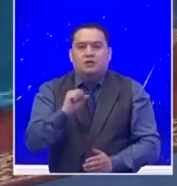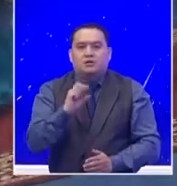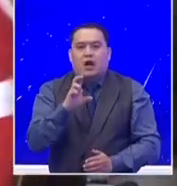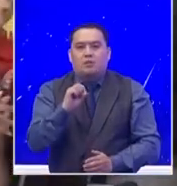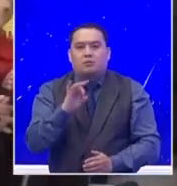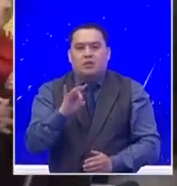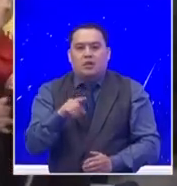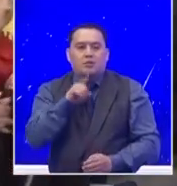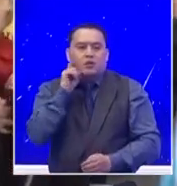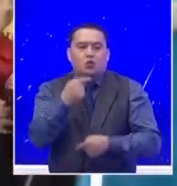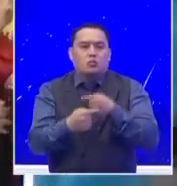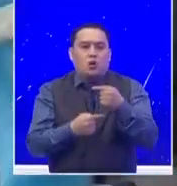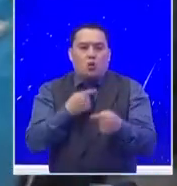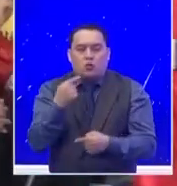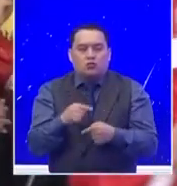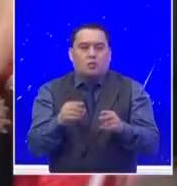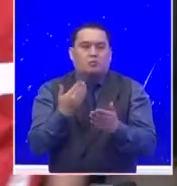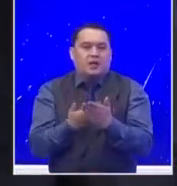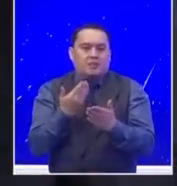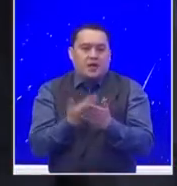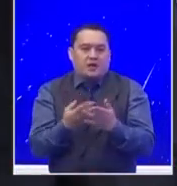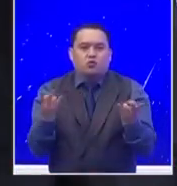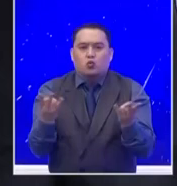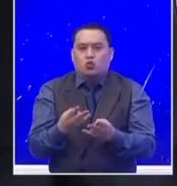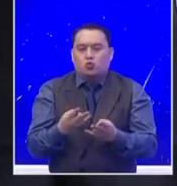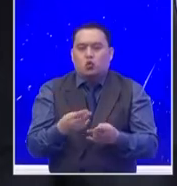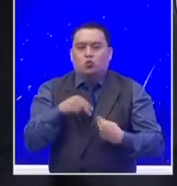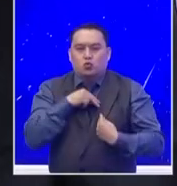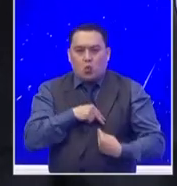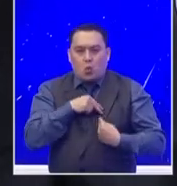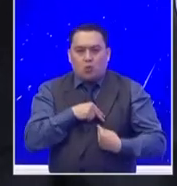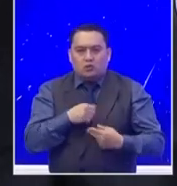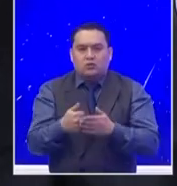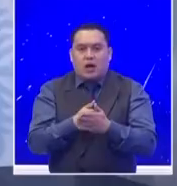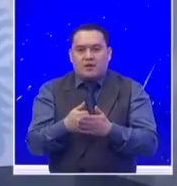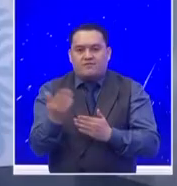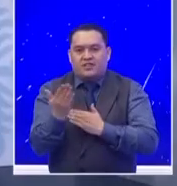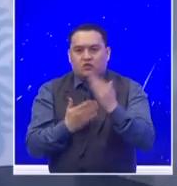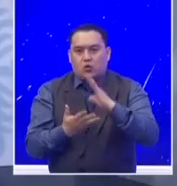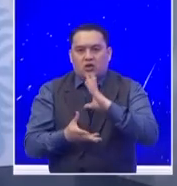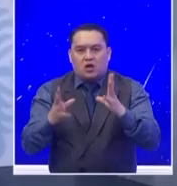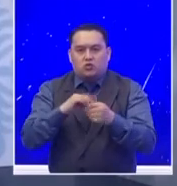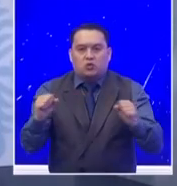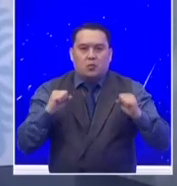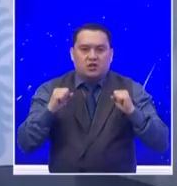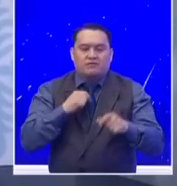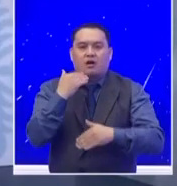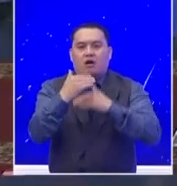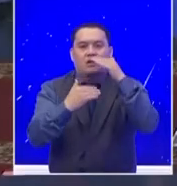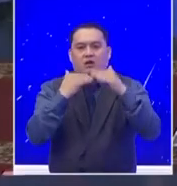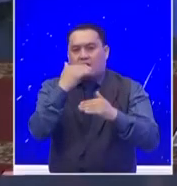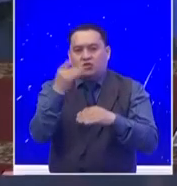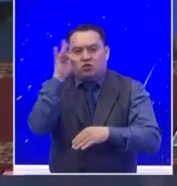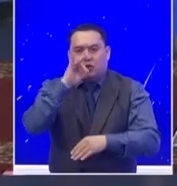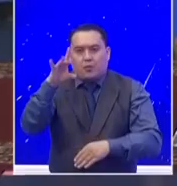которого подрастающее поколение должно брать пример. Благодаря своему упорству и труду боксер добился высоких результатов в спортивной карьере. Неоднократный